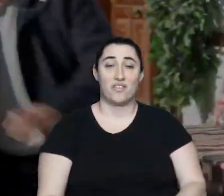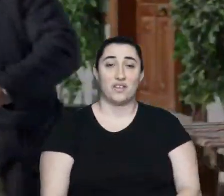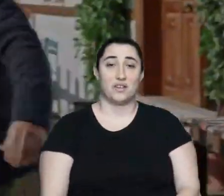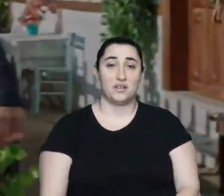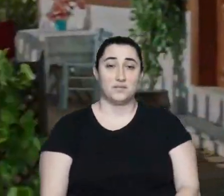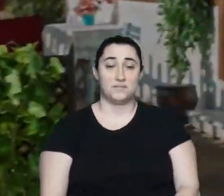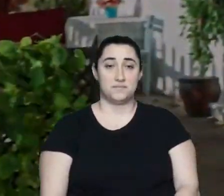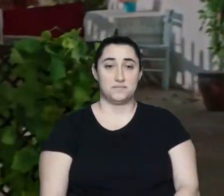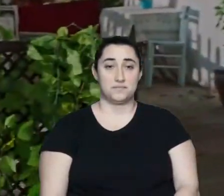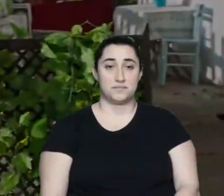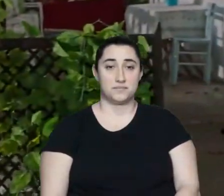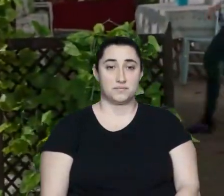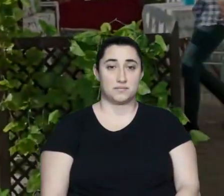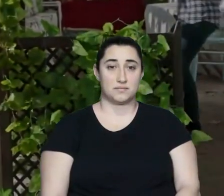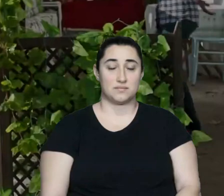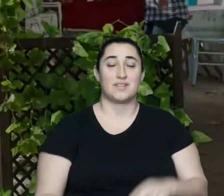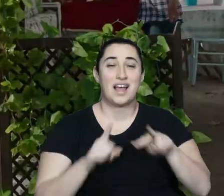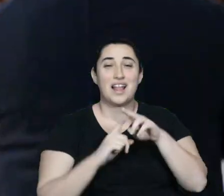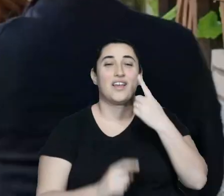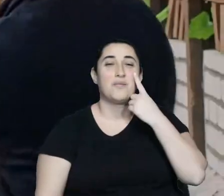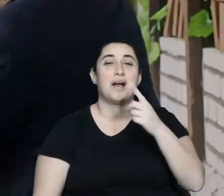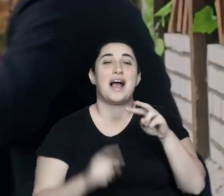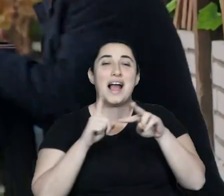Alev. Bahçede kolundan tuttu. Alev durmadı.